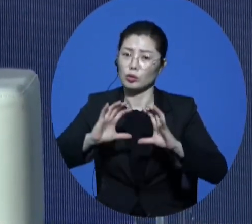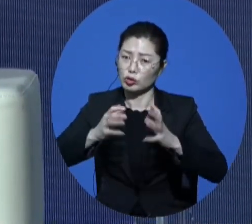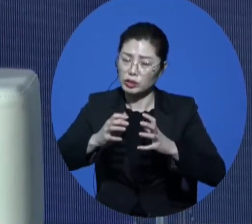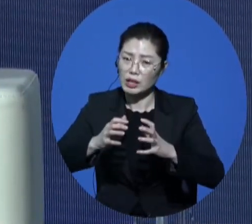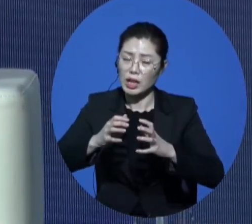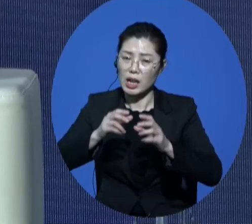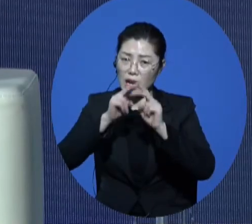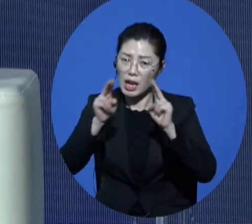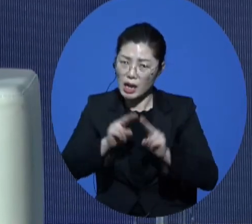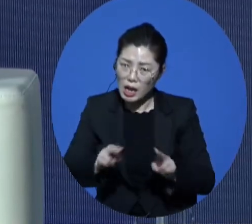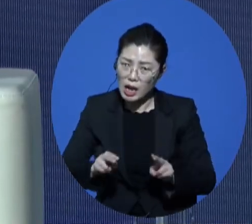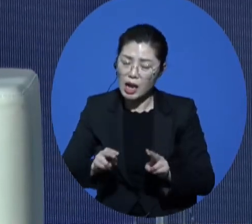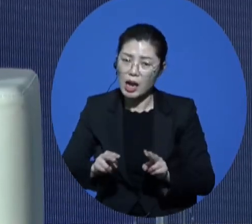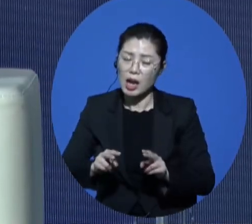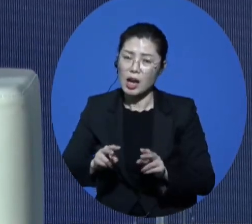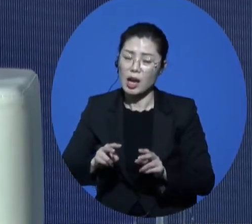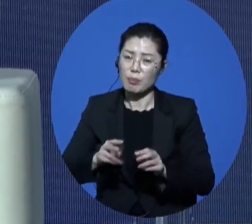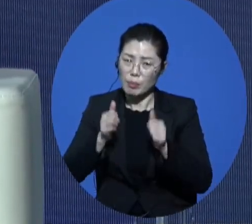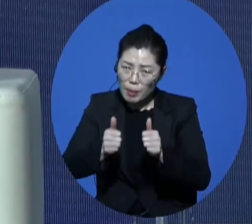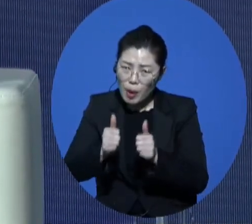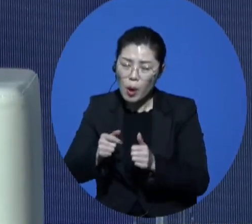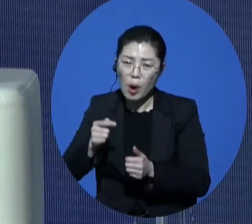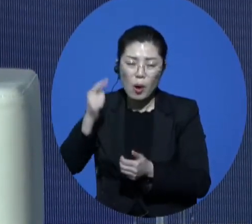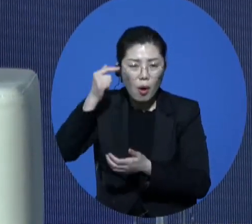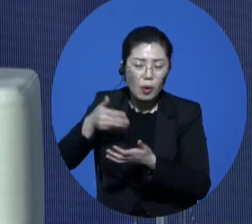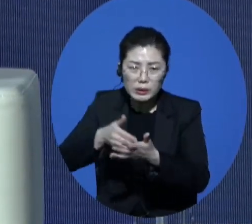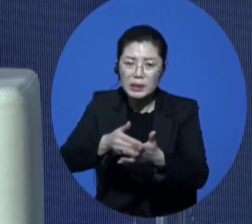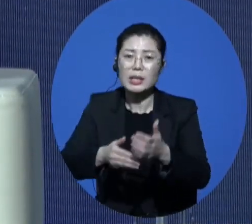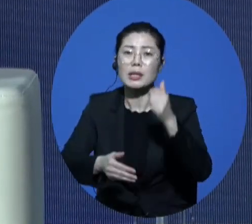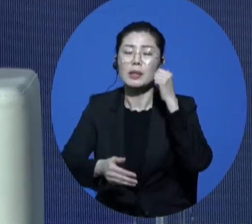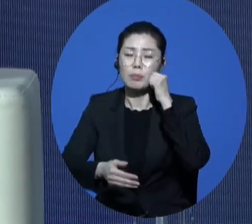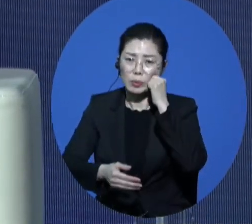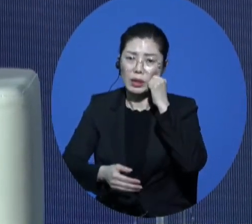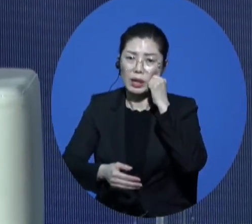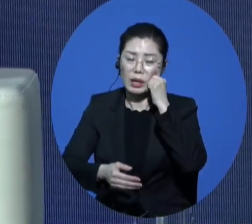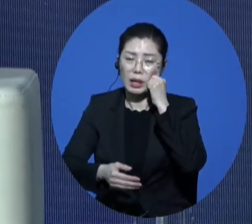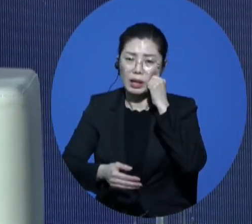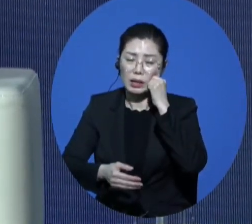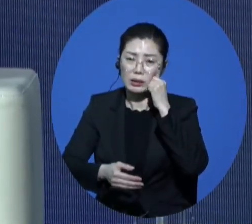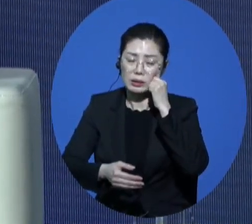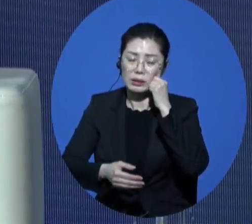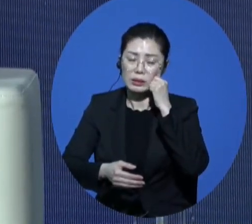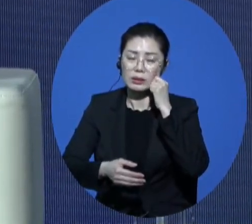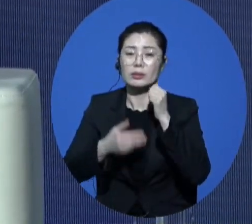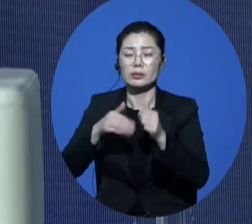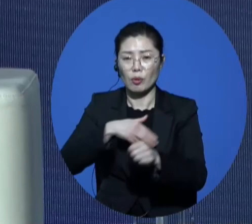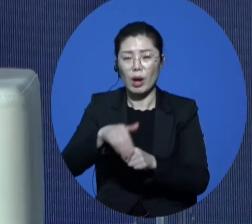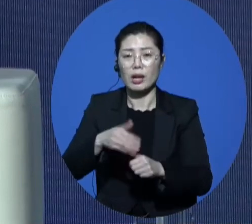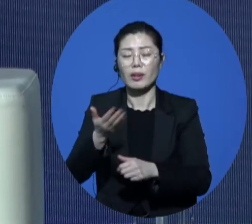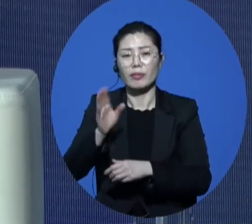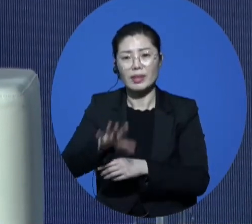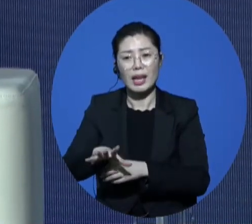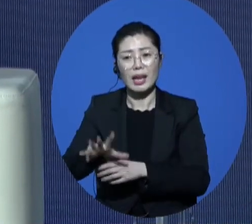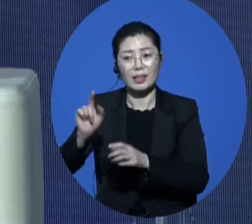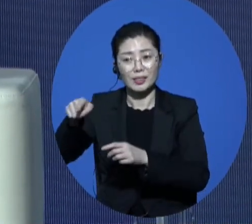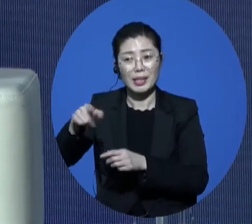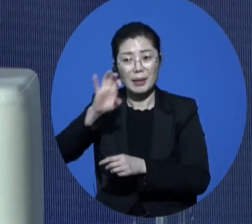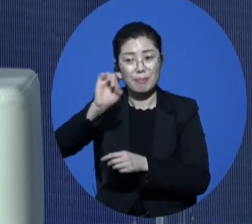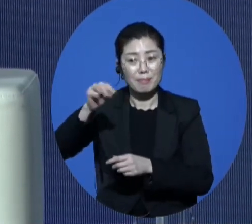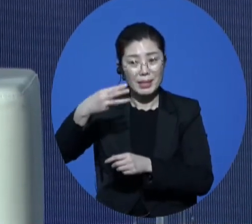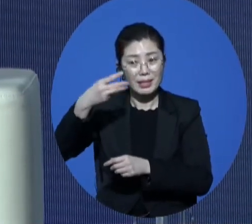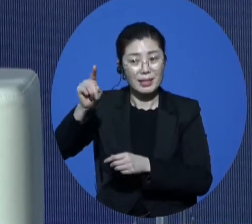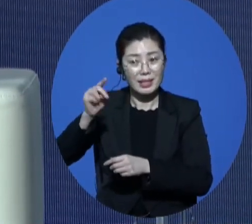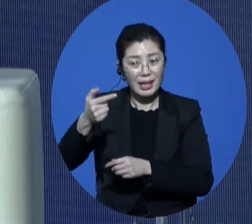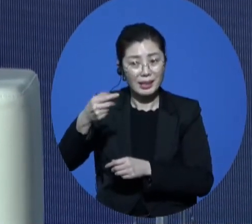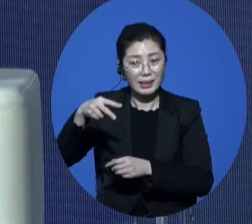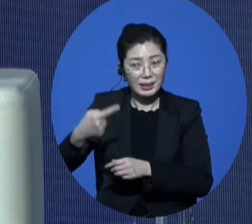소송 같은 걸 아직까지 못 한다라고 해요. 그래서 핀란드에서 이렇게 소송하는 얘기 들으면서 아, 우리도 빨리 소송하고 싶다. 뭐 이런 생각이 들었습니다.